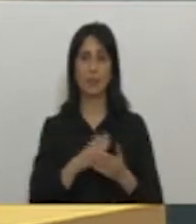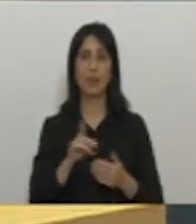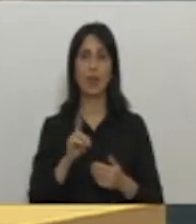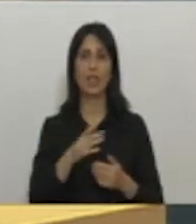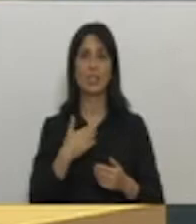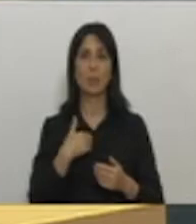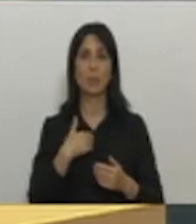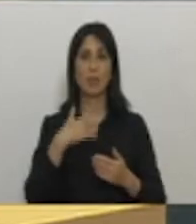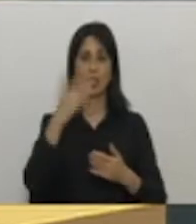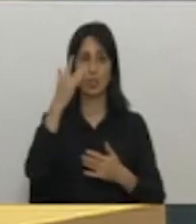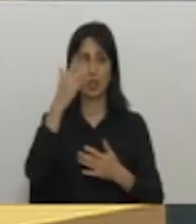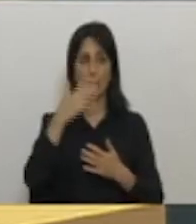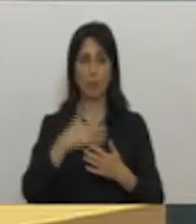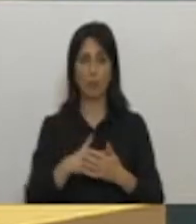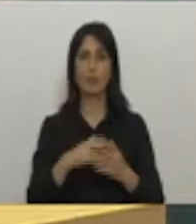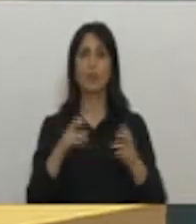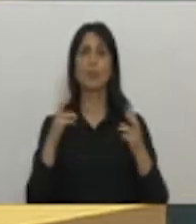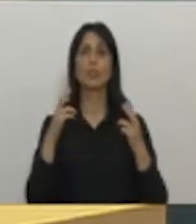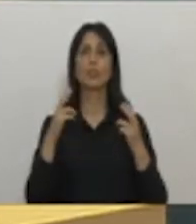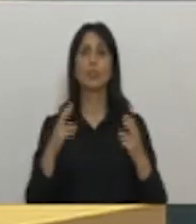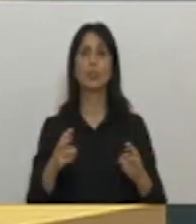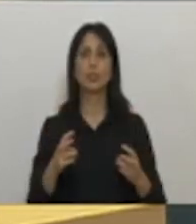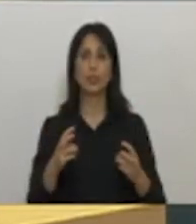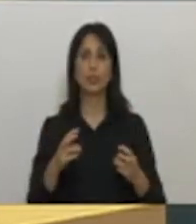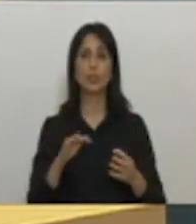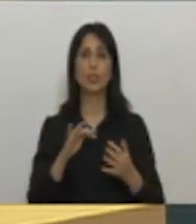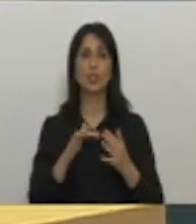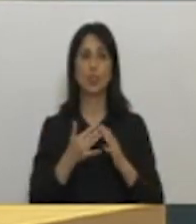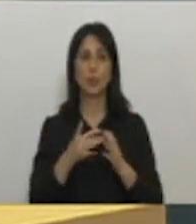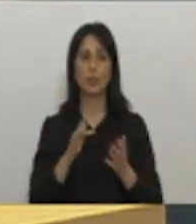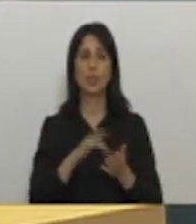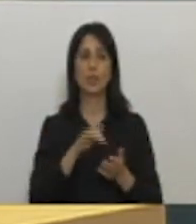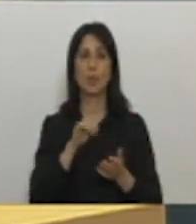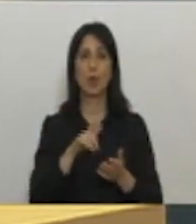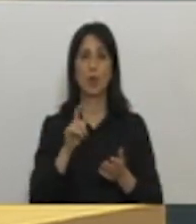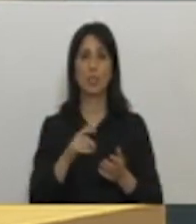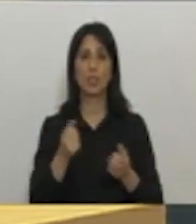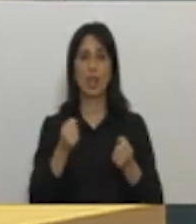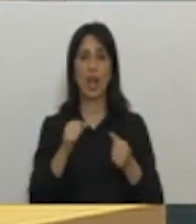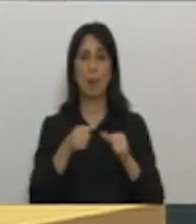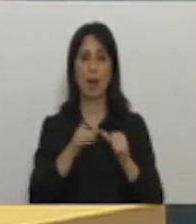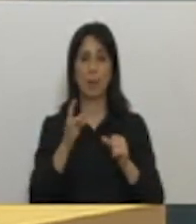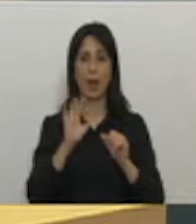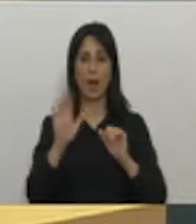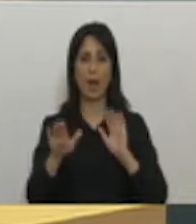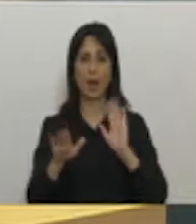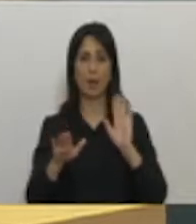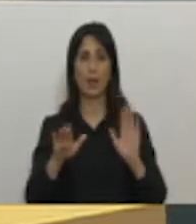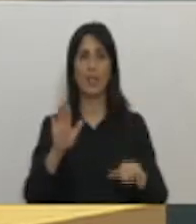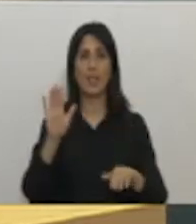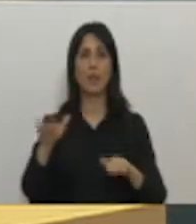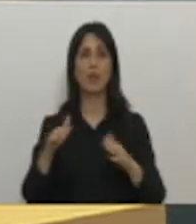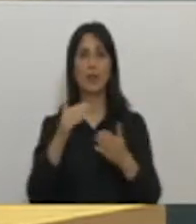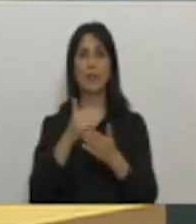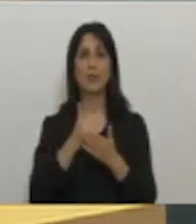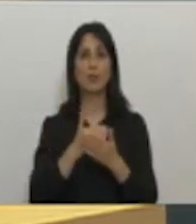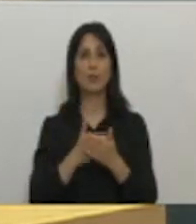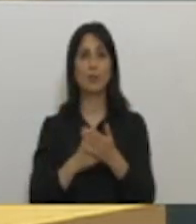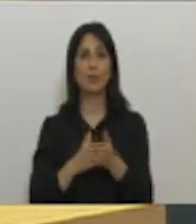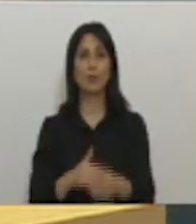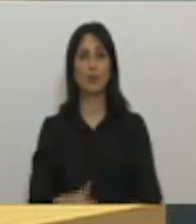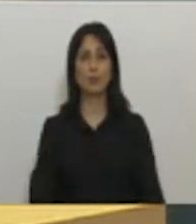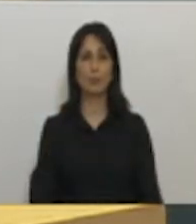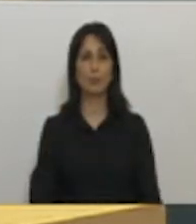მე ჩამოვთვალე. კერძოდ, სოფლის მოსახლეობის დამაგრება რეგიონებში. ეს ერთი და დემოგრაფიული